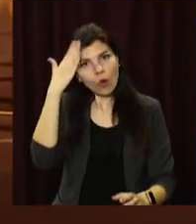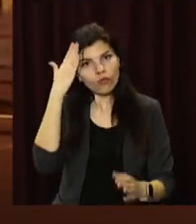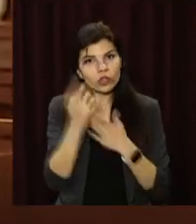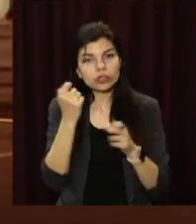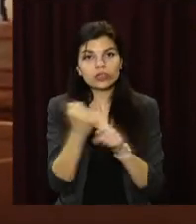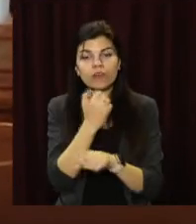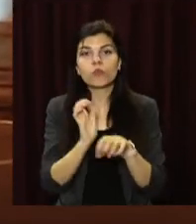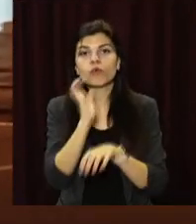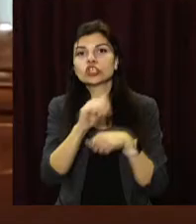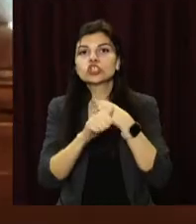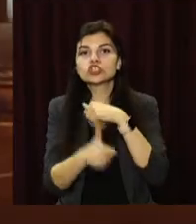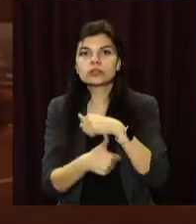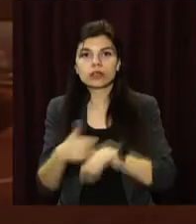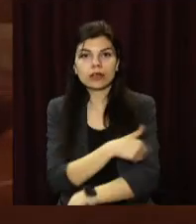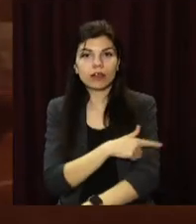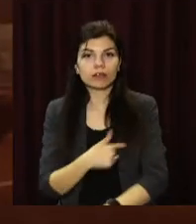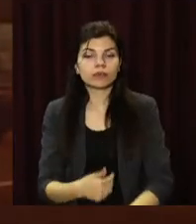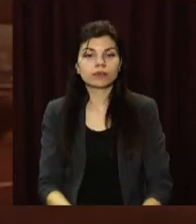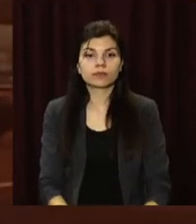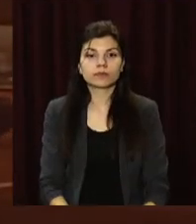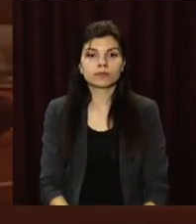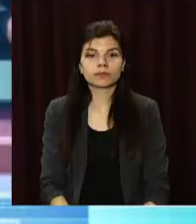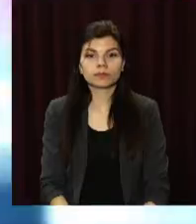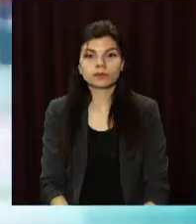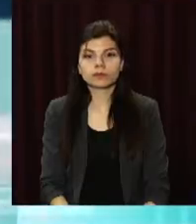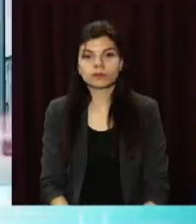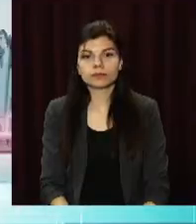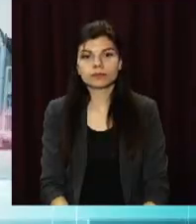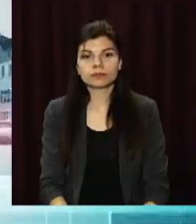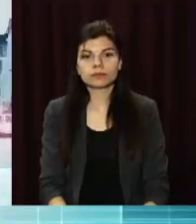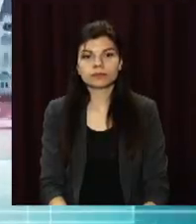травму голови, її доправили до 16-ї лікарні.